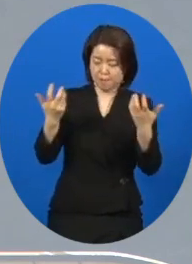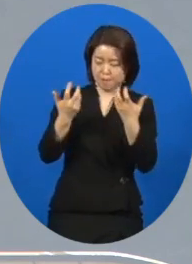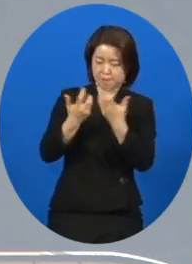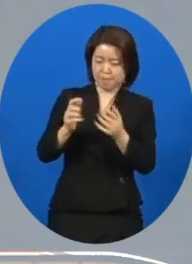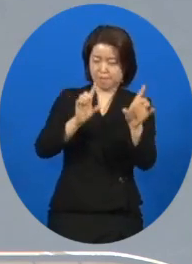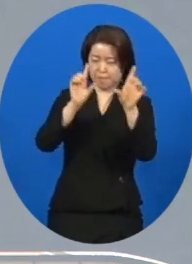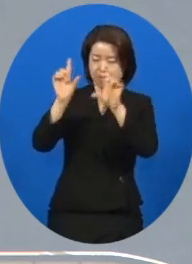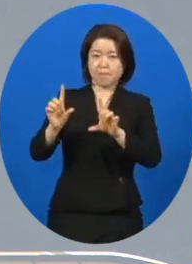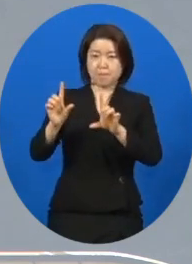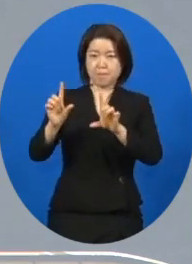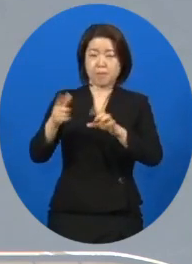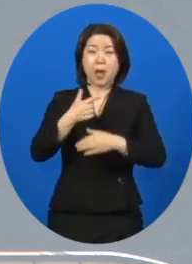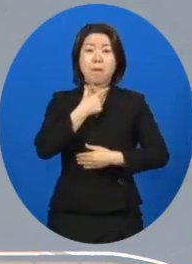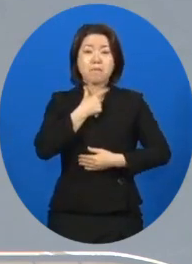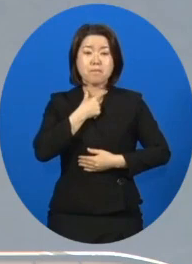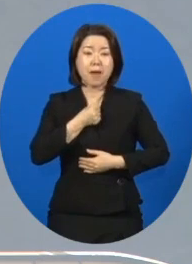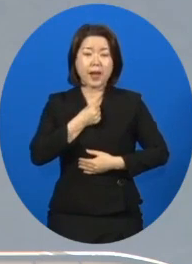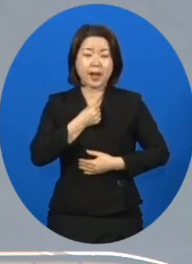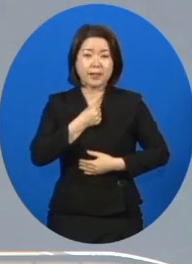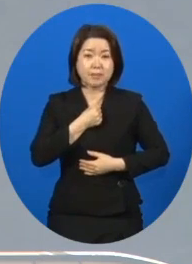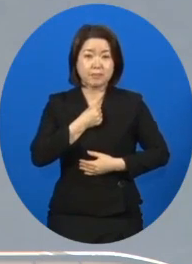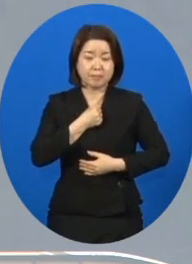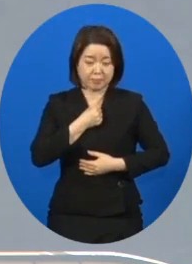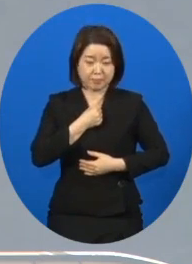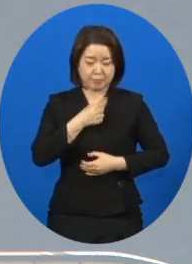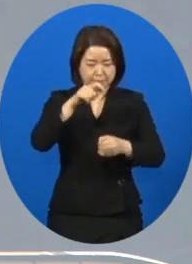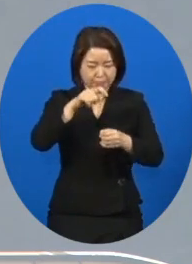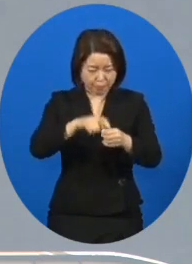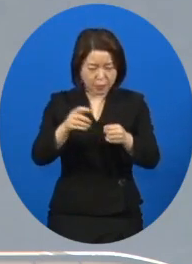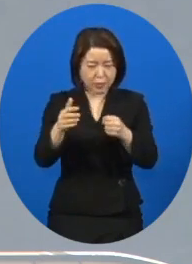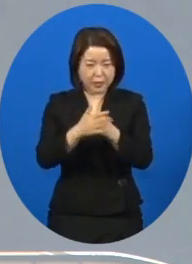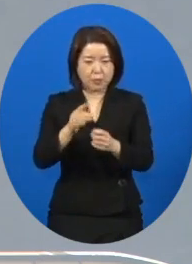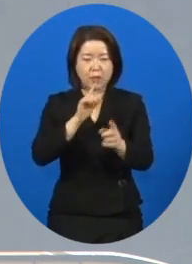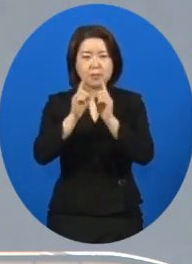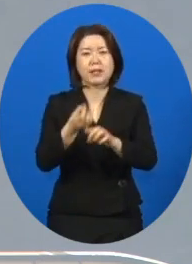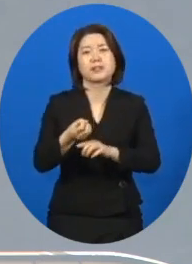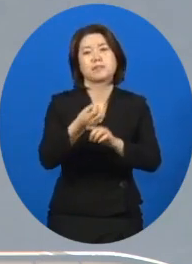살아가게 하기를 원하여 이 말씀을 하고 있는 겁니다.